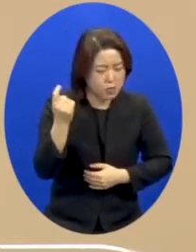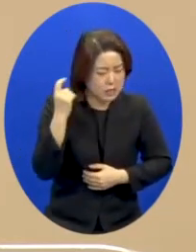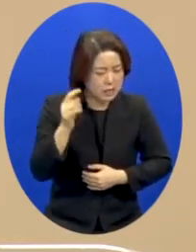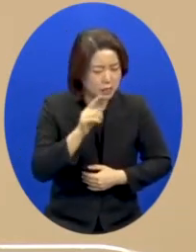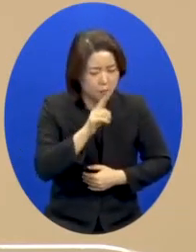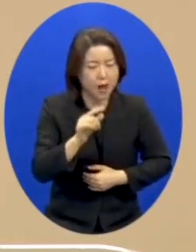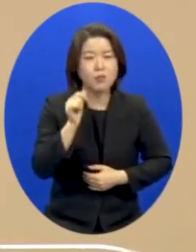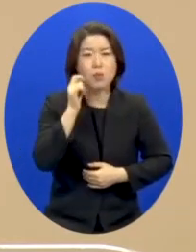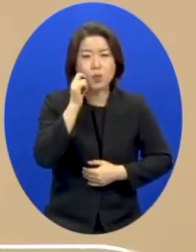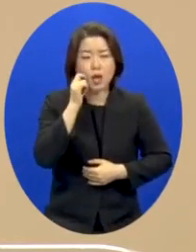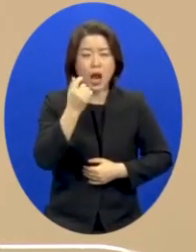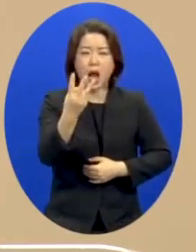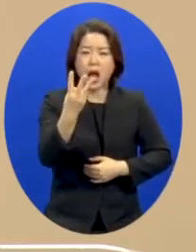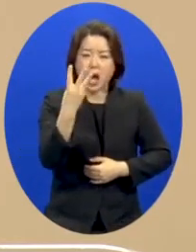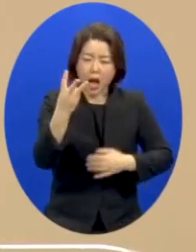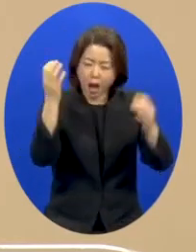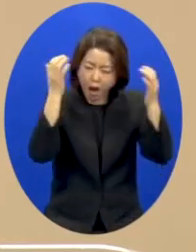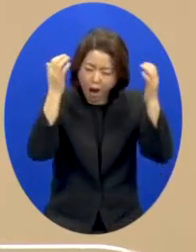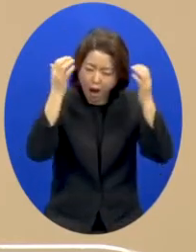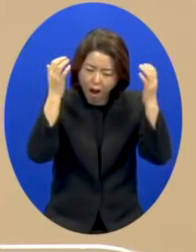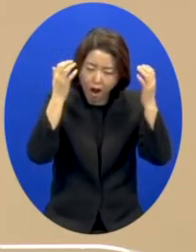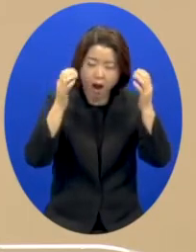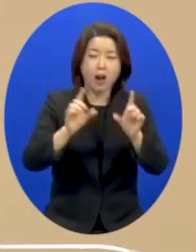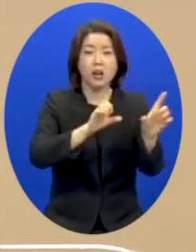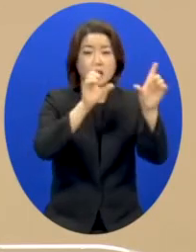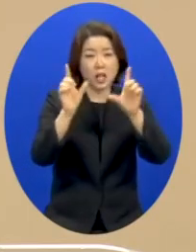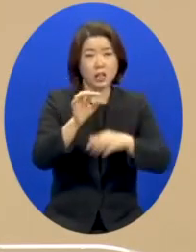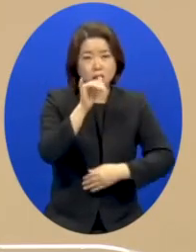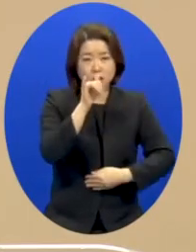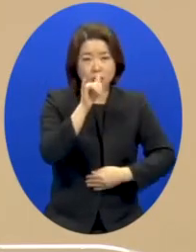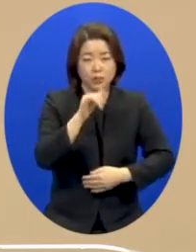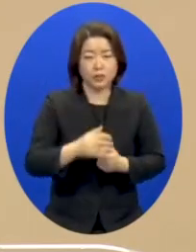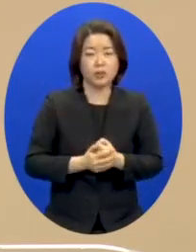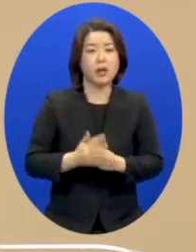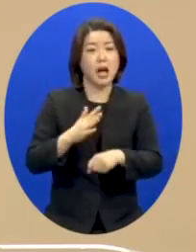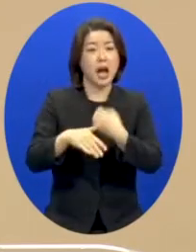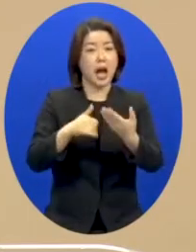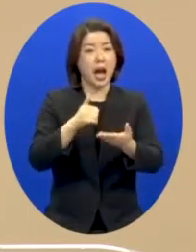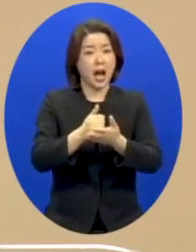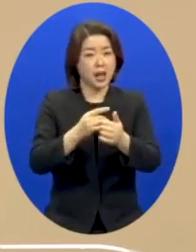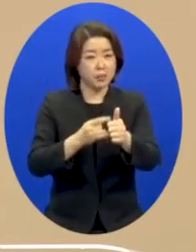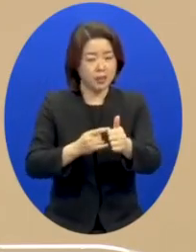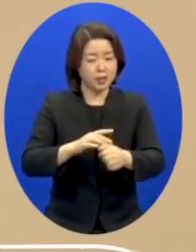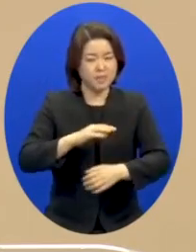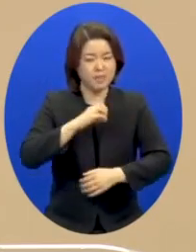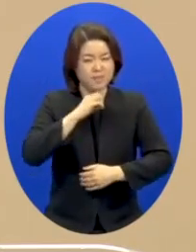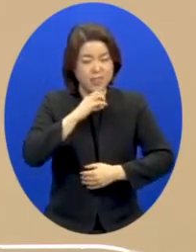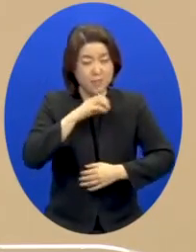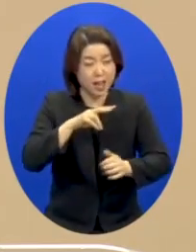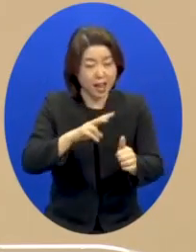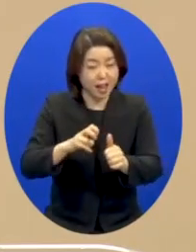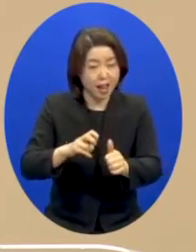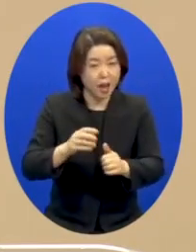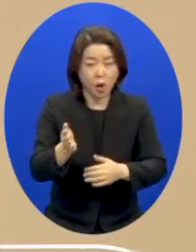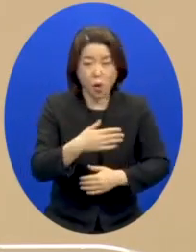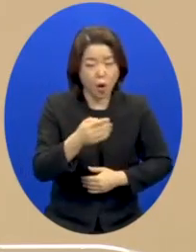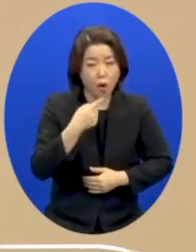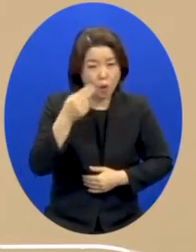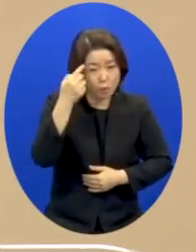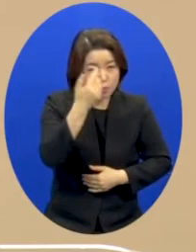못하는 삼중고의 고통을 겪고 살았는데 하나님께 원망스러웠던 적 혹시